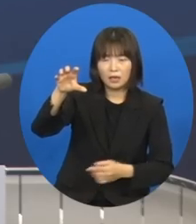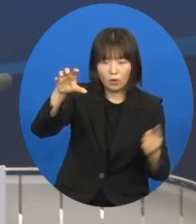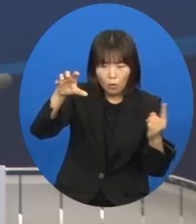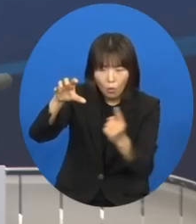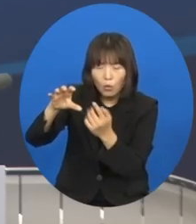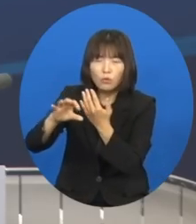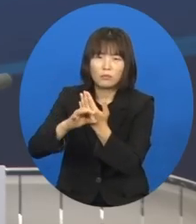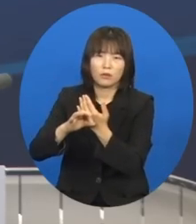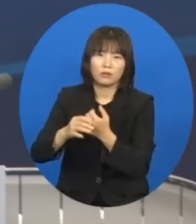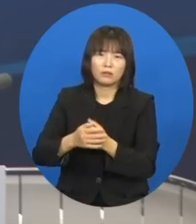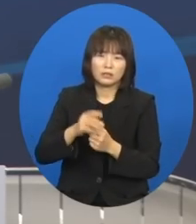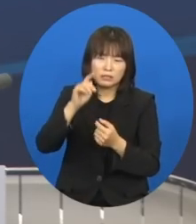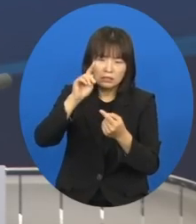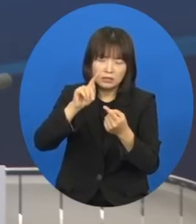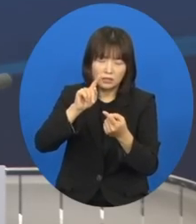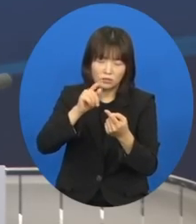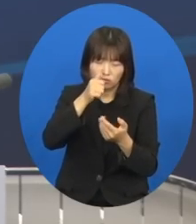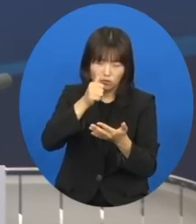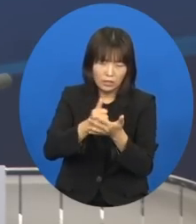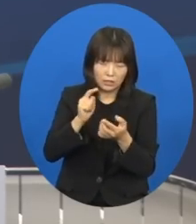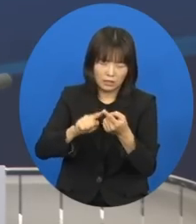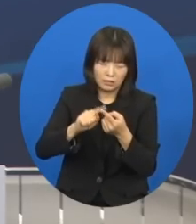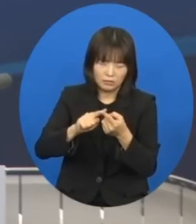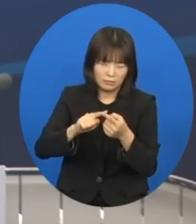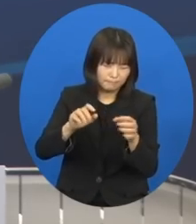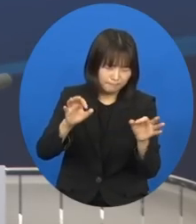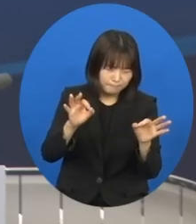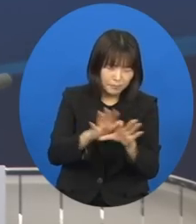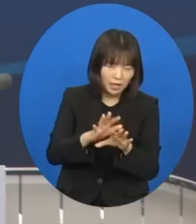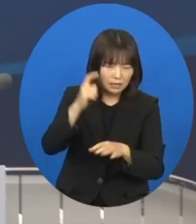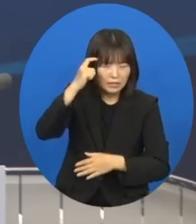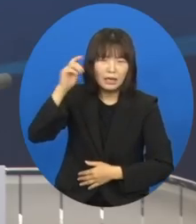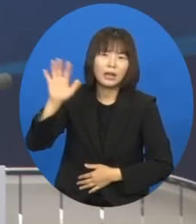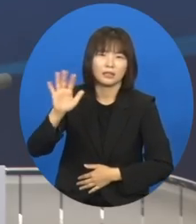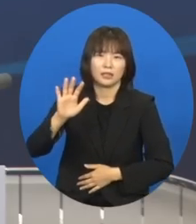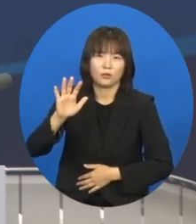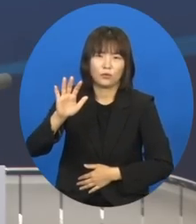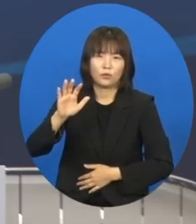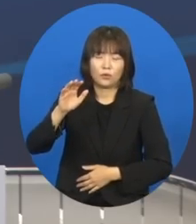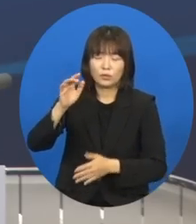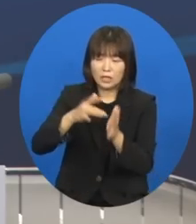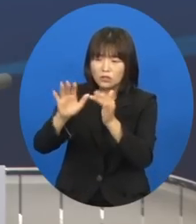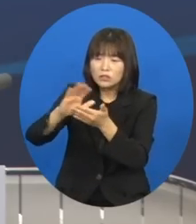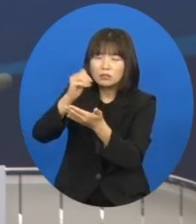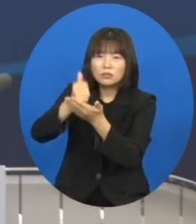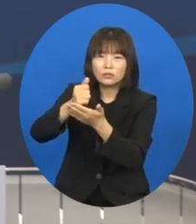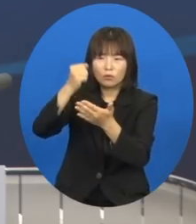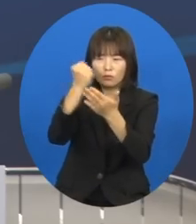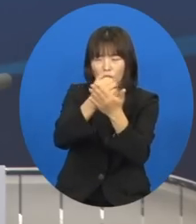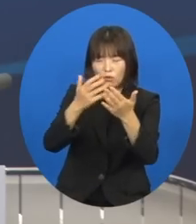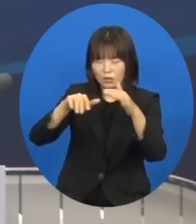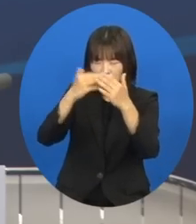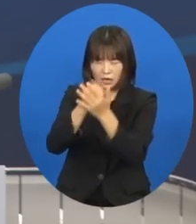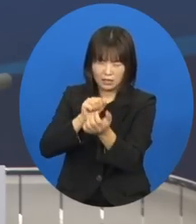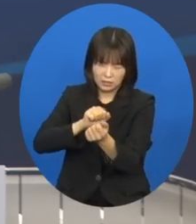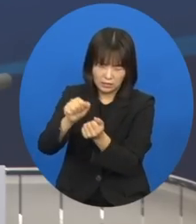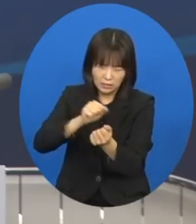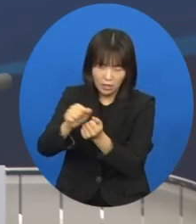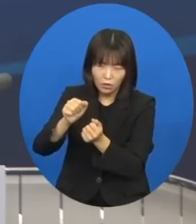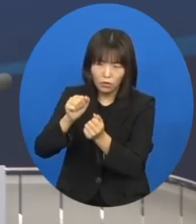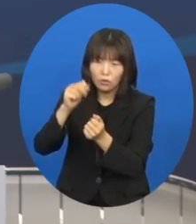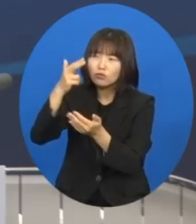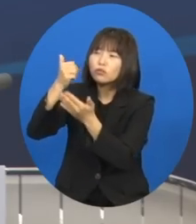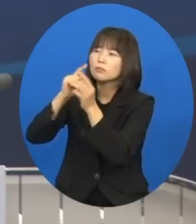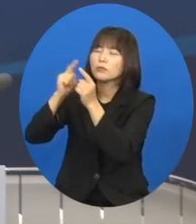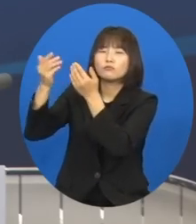죄를 도말하고 생각하지 않겠다고, 예수 그리스도 보혈의 피로 그 죄를 다 씻겨버리겠나라고 주님이 말씀하셨어요. 다 십자가 앞에